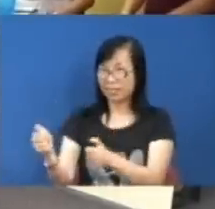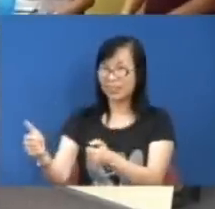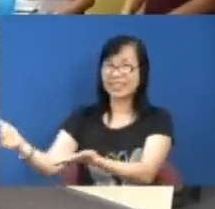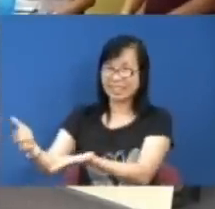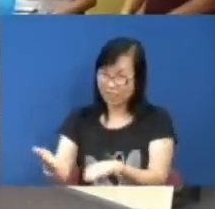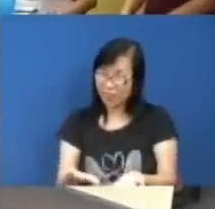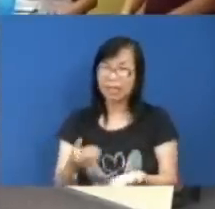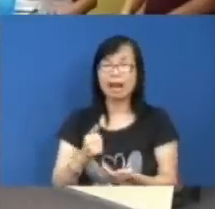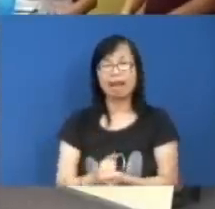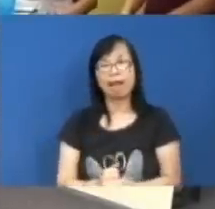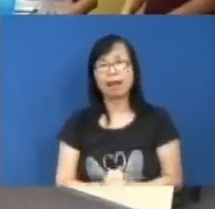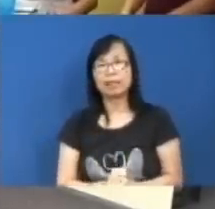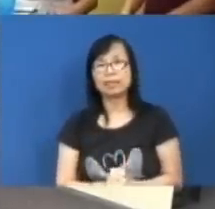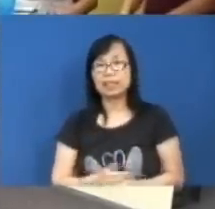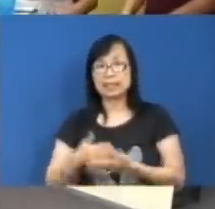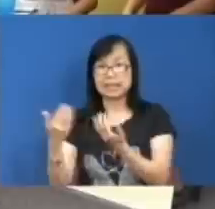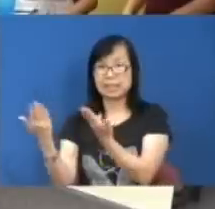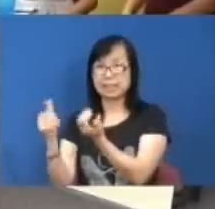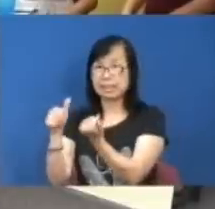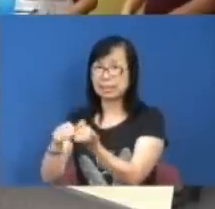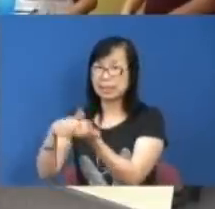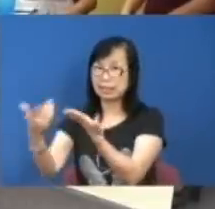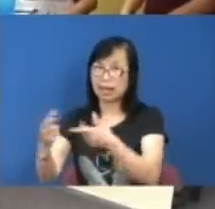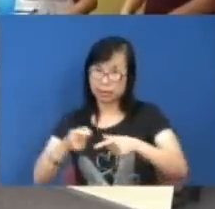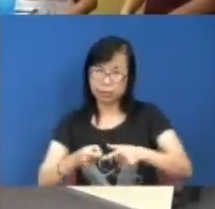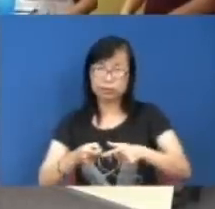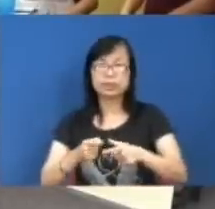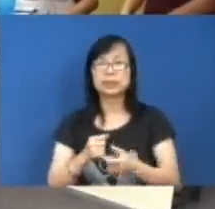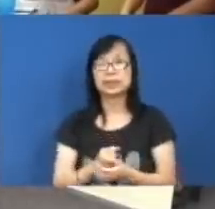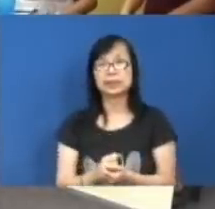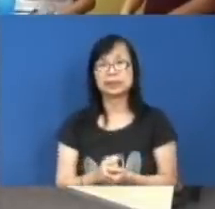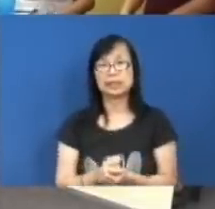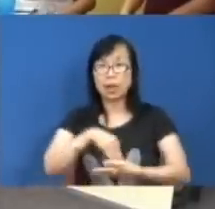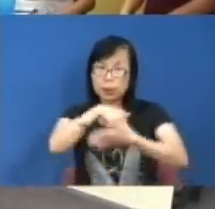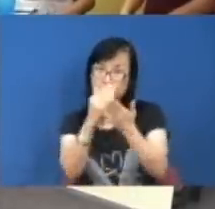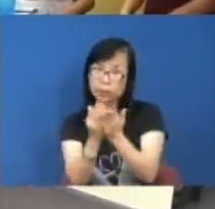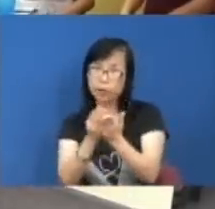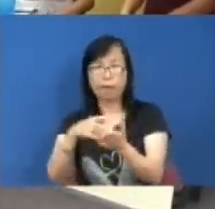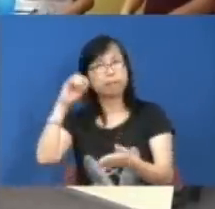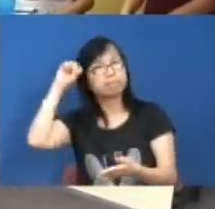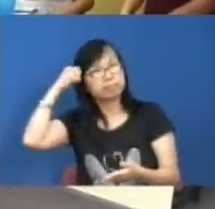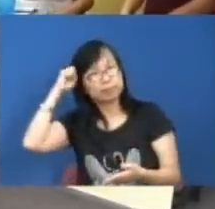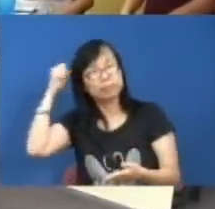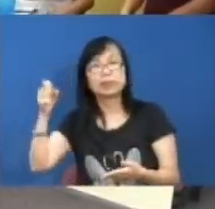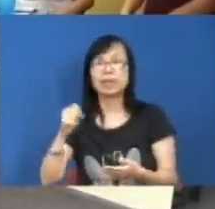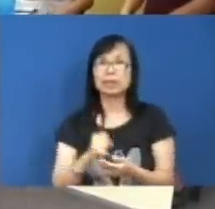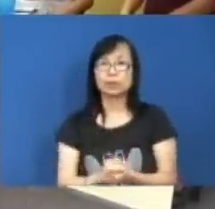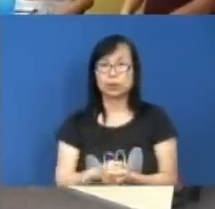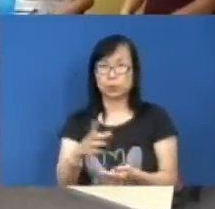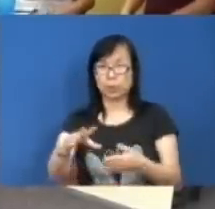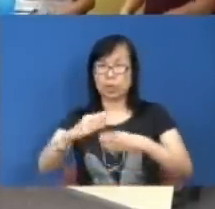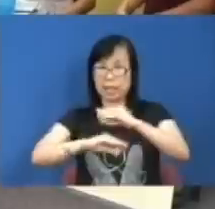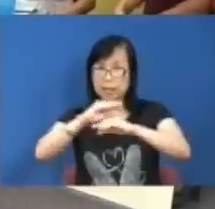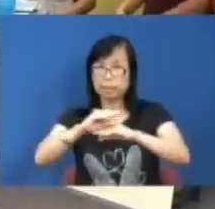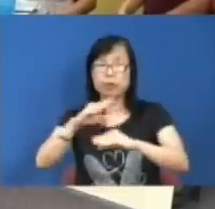嚟咧，即係當然我哋係即係以你。間公司嘅即係物料去做一個參考，咁我哋覺得就算你業界，